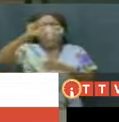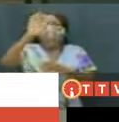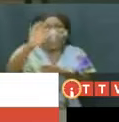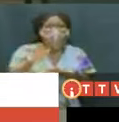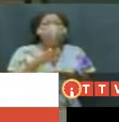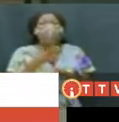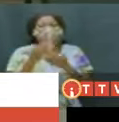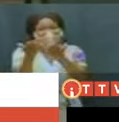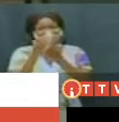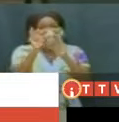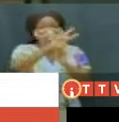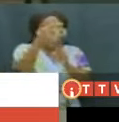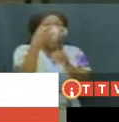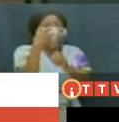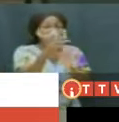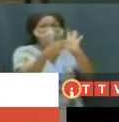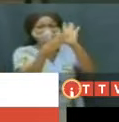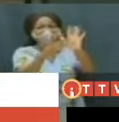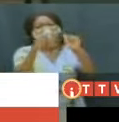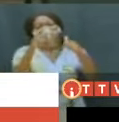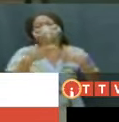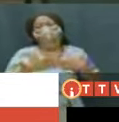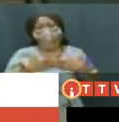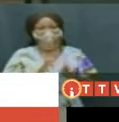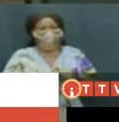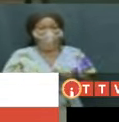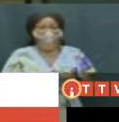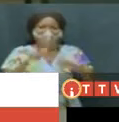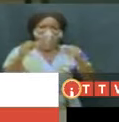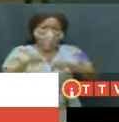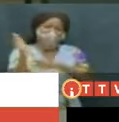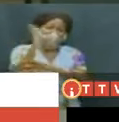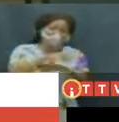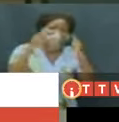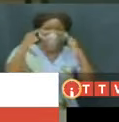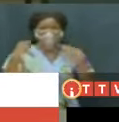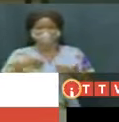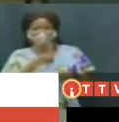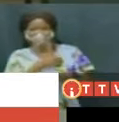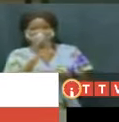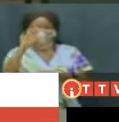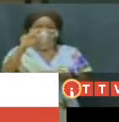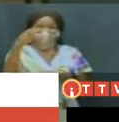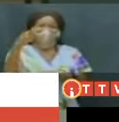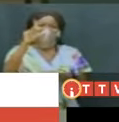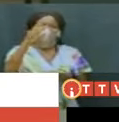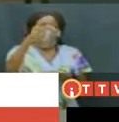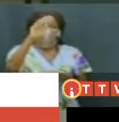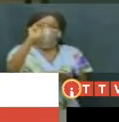co-chair wa presidential task force ndi mati amene wa atifotokozere kuti kodi ma numbers akuti